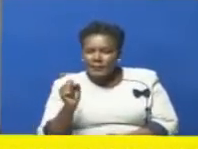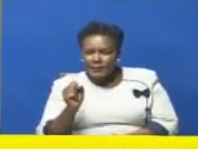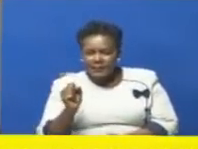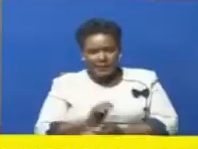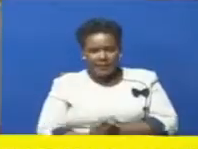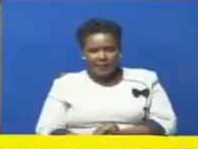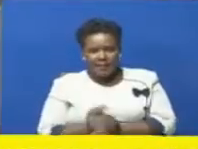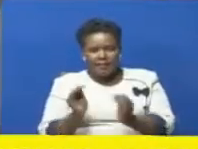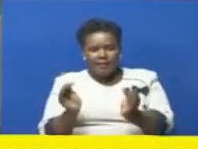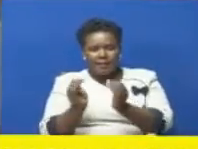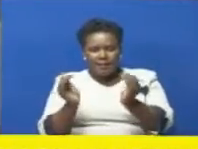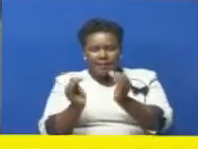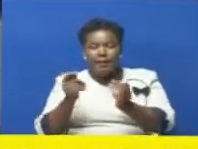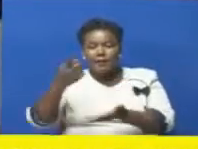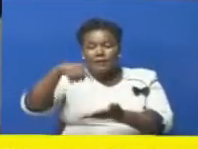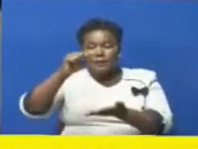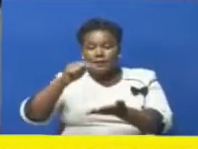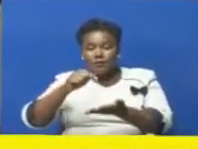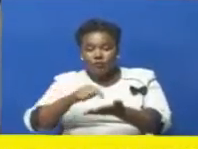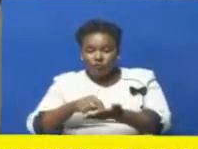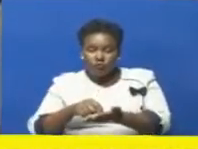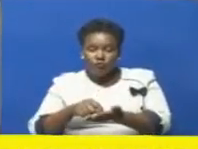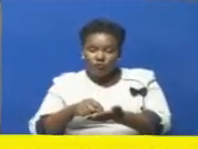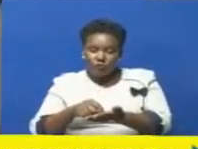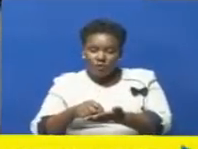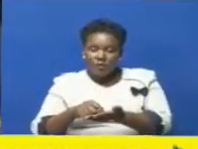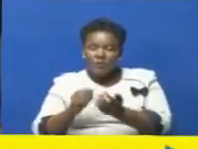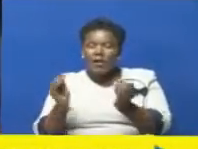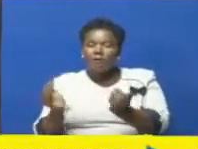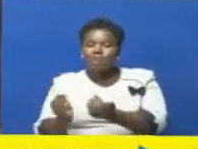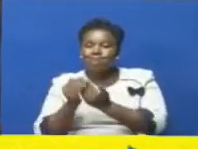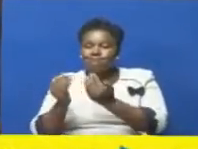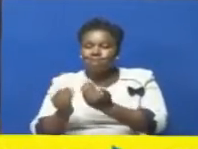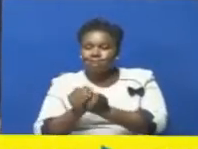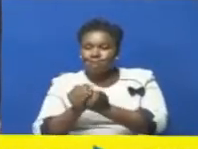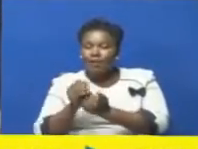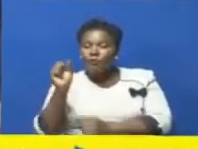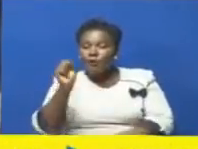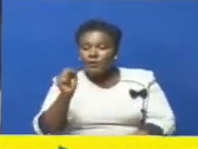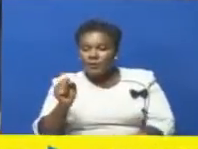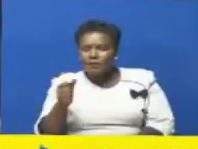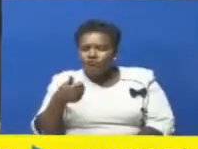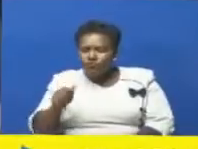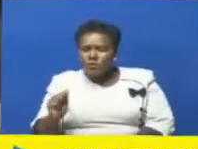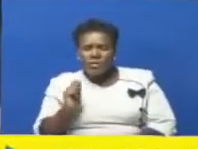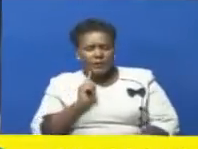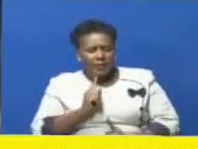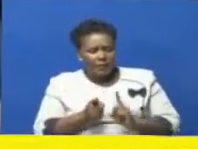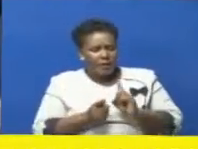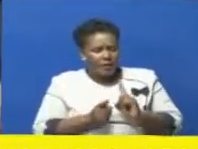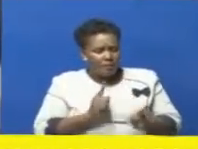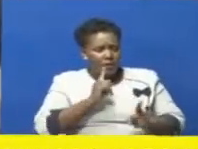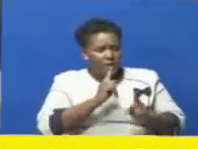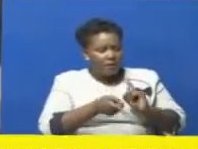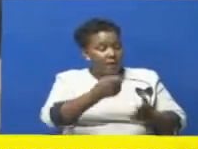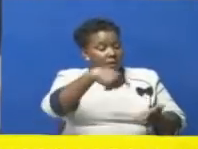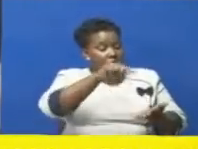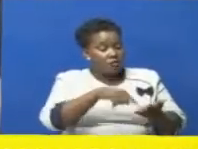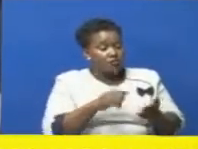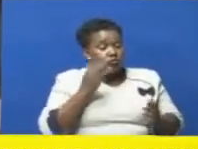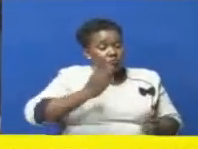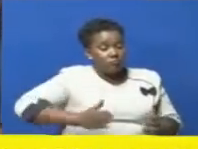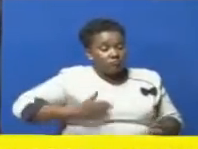katika kituo cha kulelea wazee nje ya jiji la Hamburg, alitembea hadi katika kituo cha treni kuelekea mahakamani kwenye mji